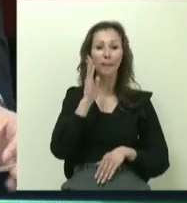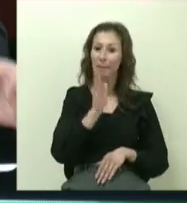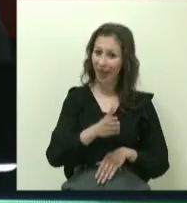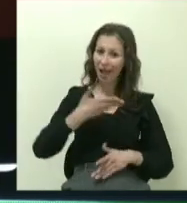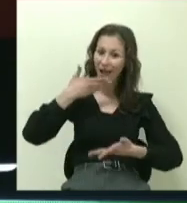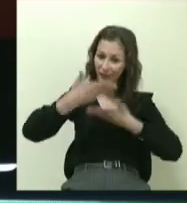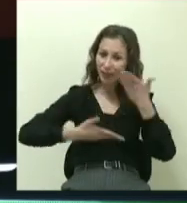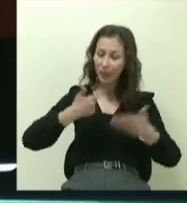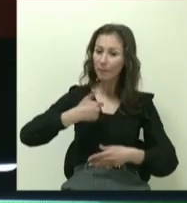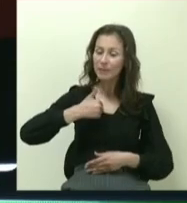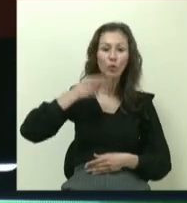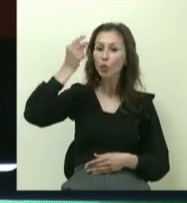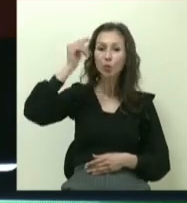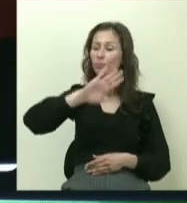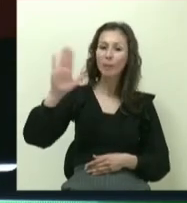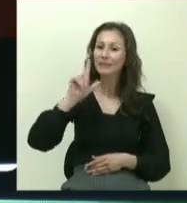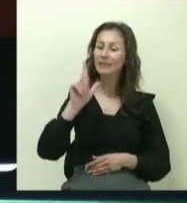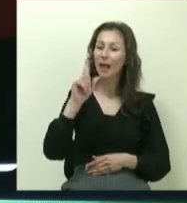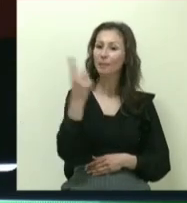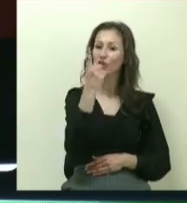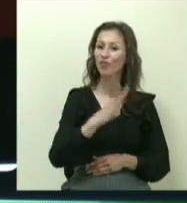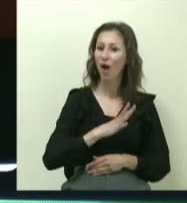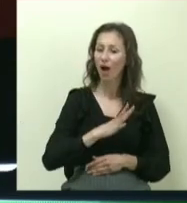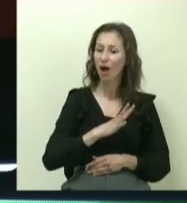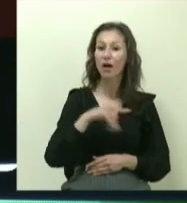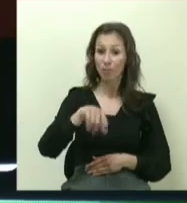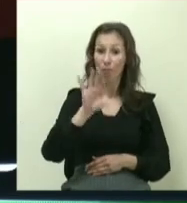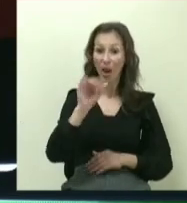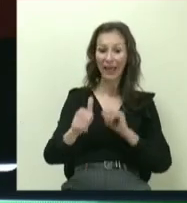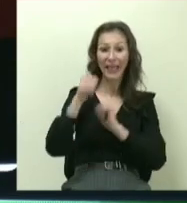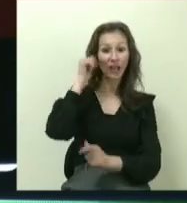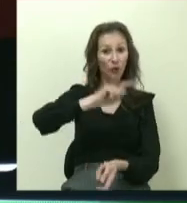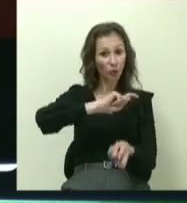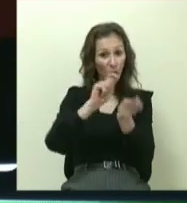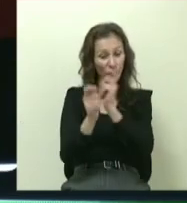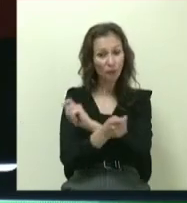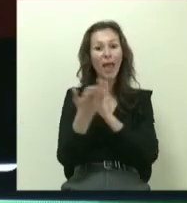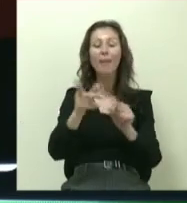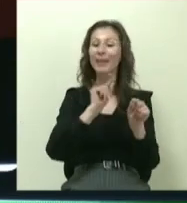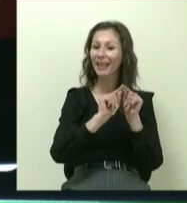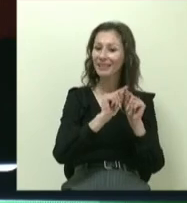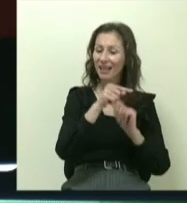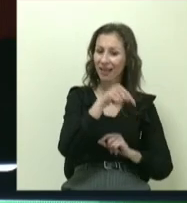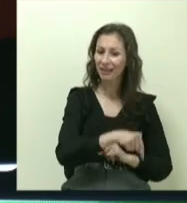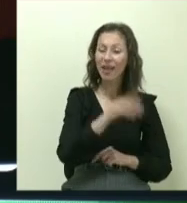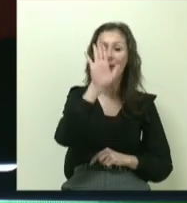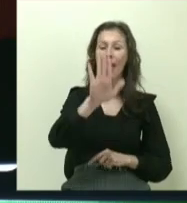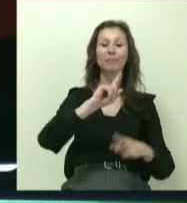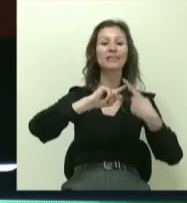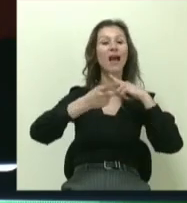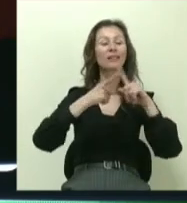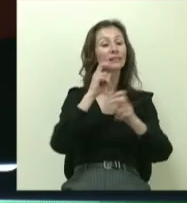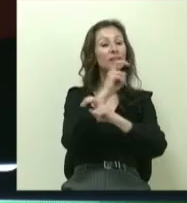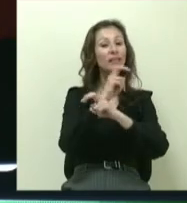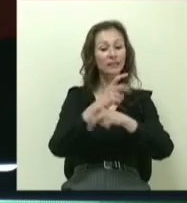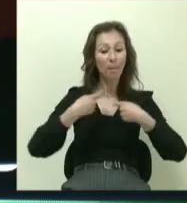bizim unutmamız gereken unutmamamız gereken bir şey var böyle bir geri dönüşün hem iktisadi hem de siyasi